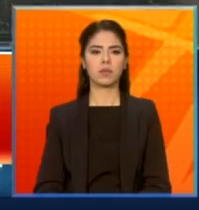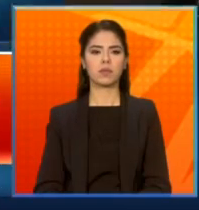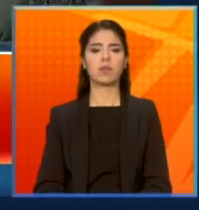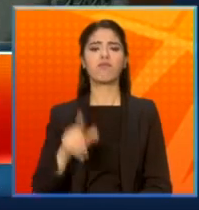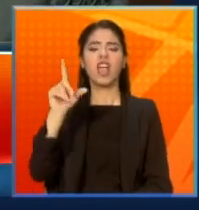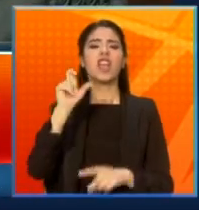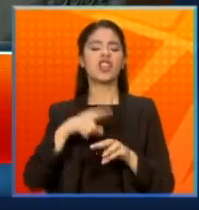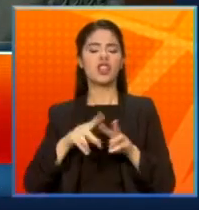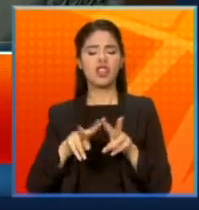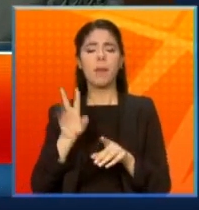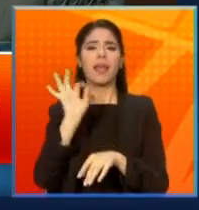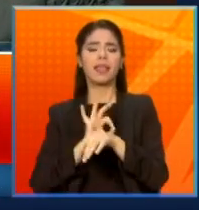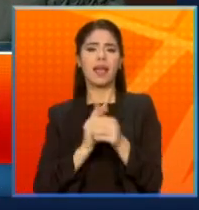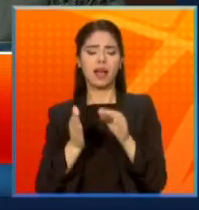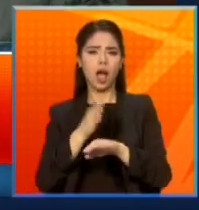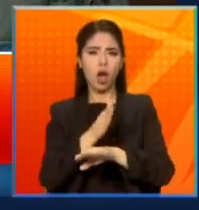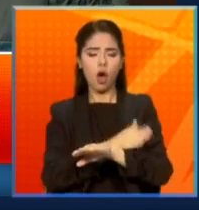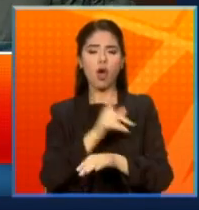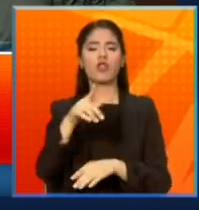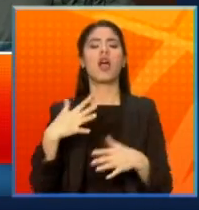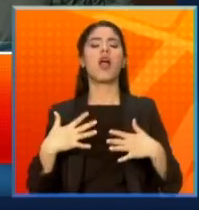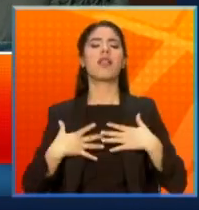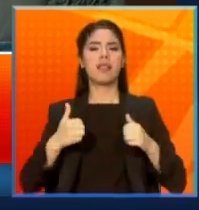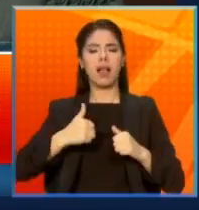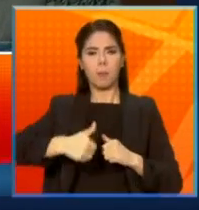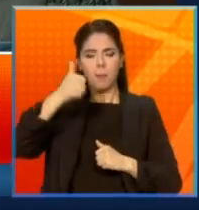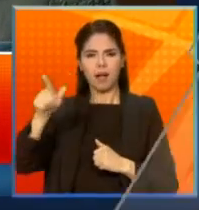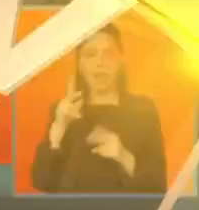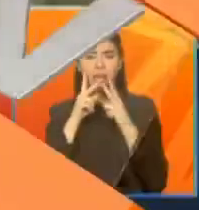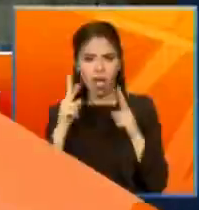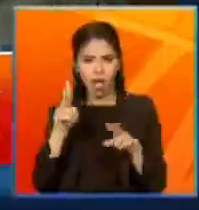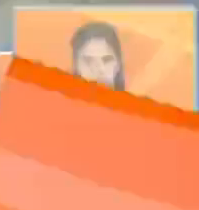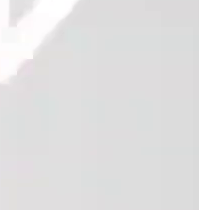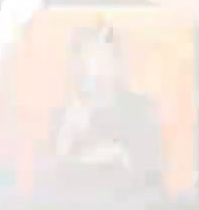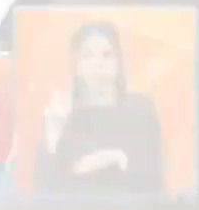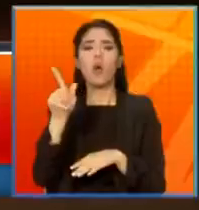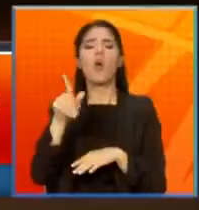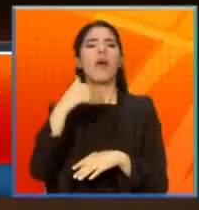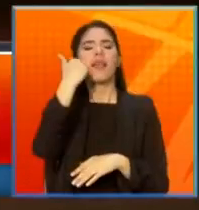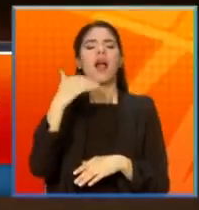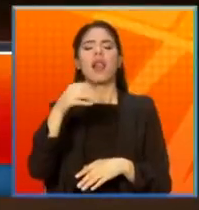Cem Öğretir, dakikalar önce Fahrettin Koca sabah saatlerinden itibaren yapılan o manipülasyon